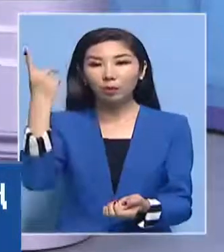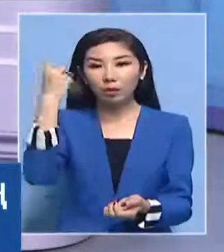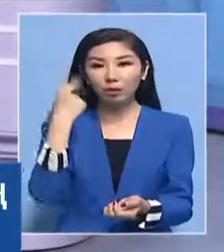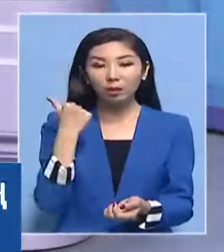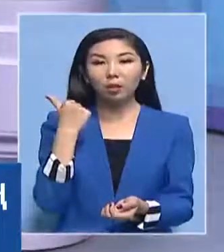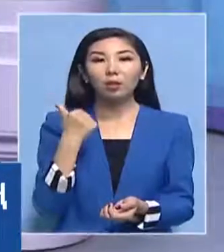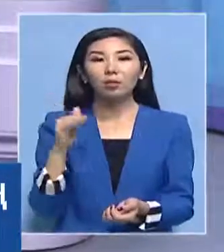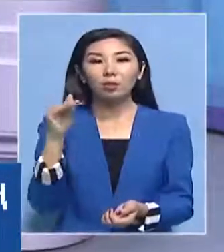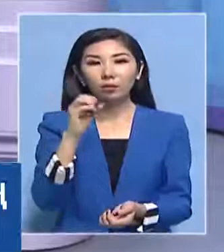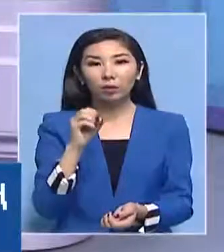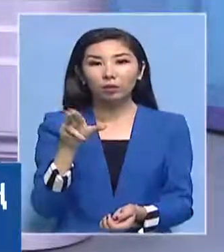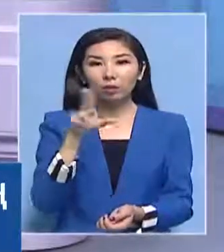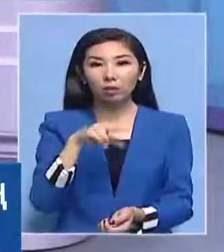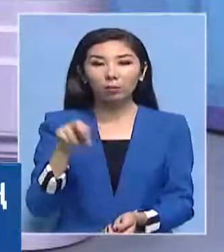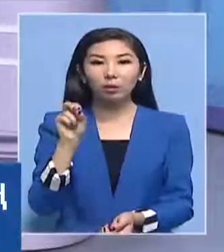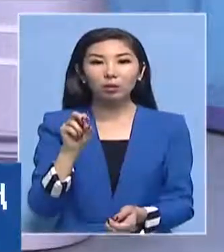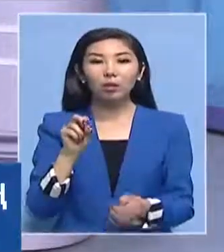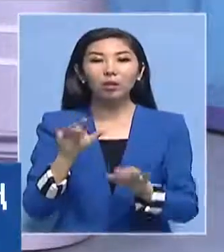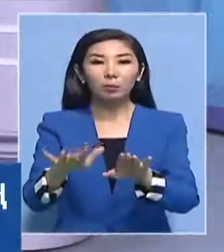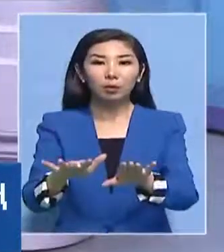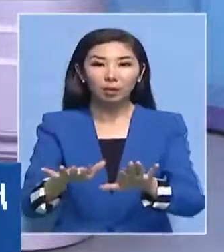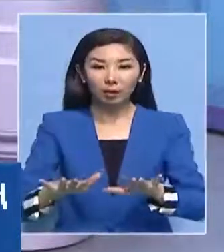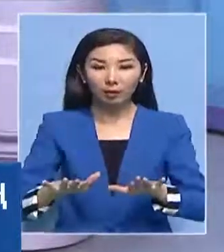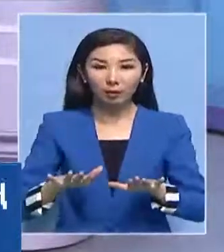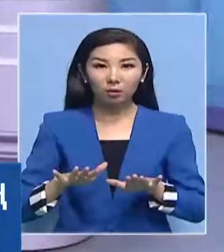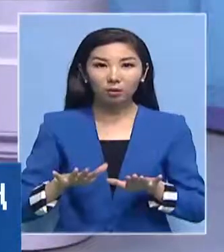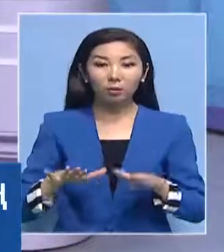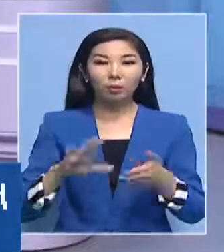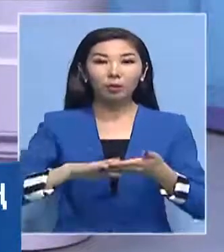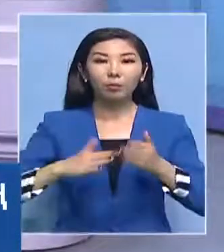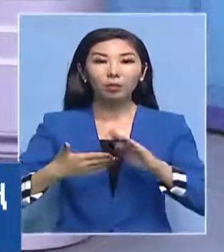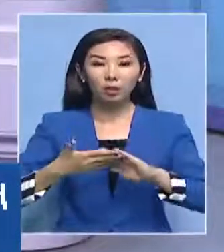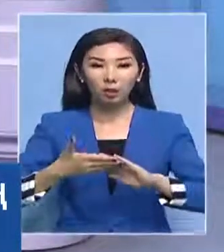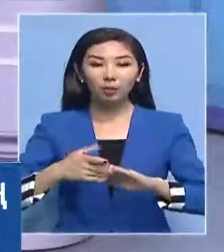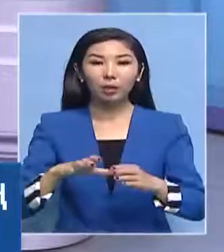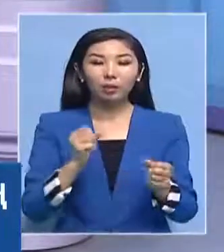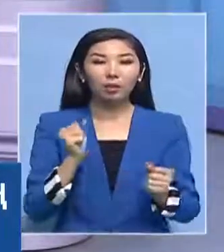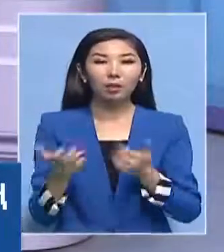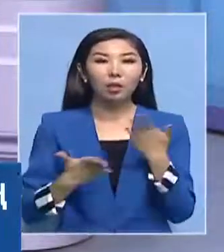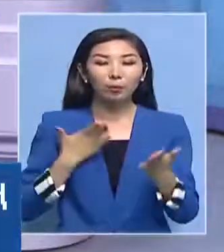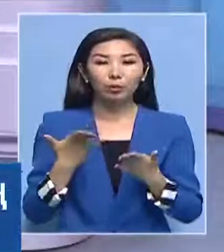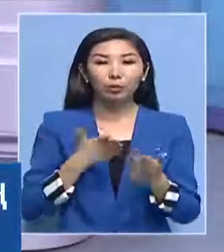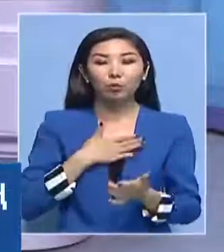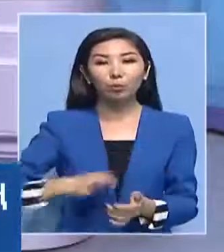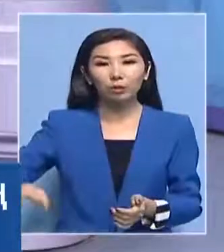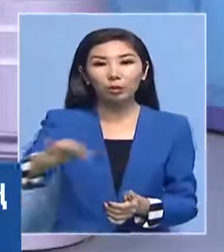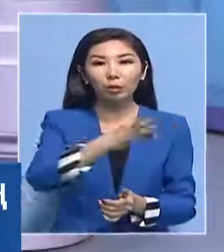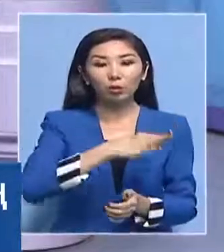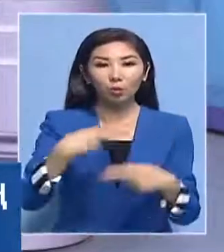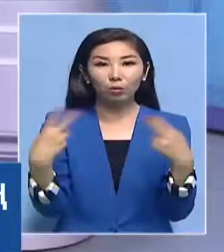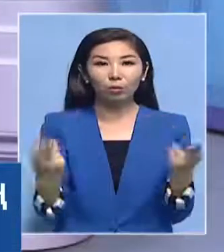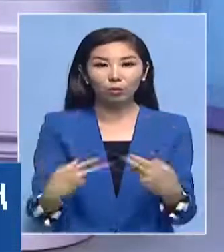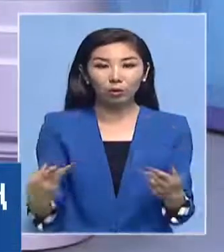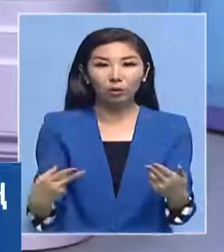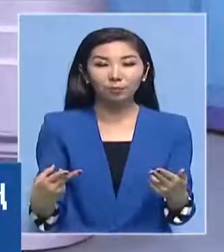кәсіподақтар федерациясы медиациямен айналысамыз. Бітімгерлікпен. Сол жаңа біздің облыстық сотпен де меморандумымыз